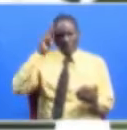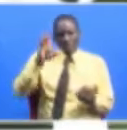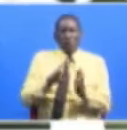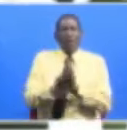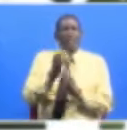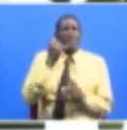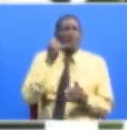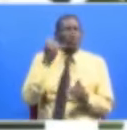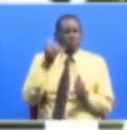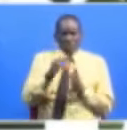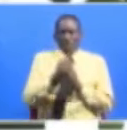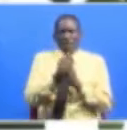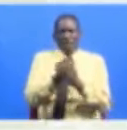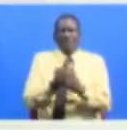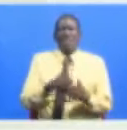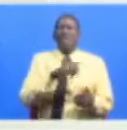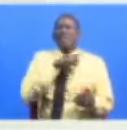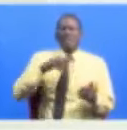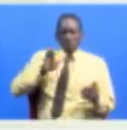zinazohusiana